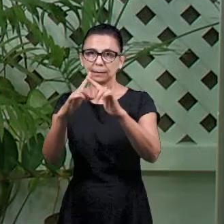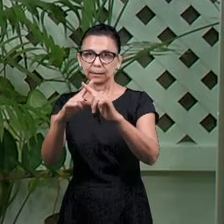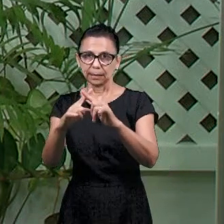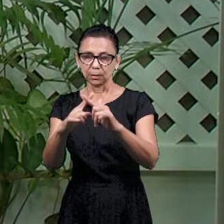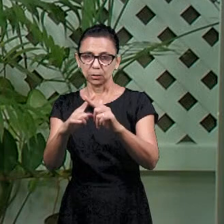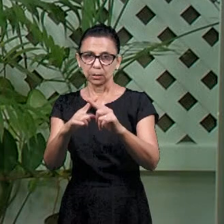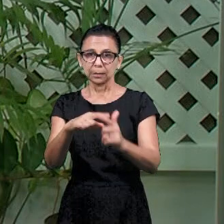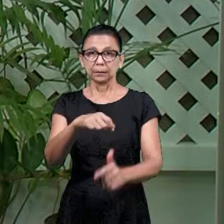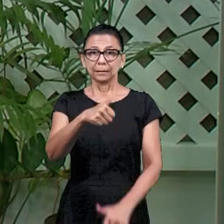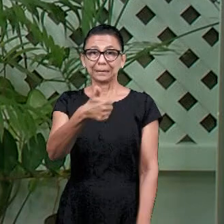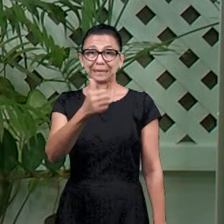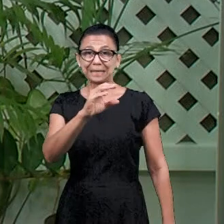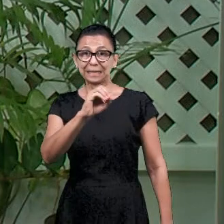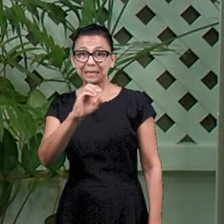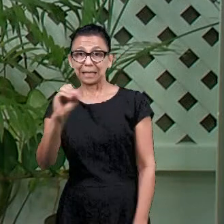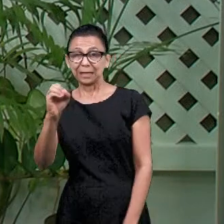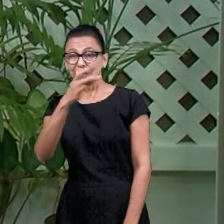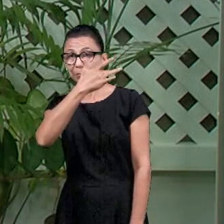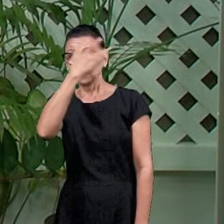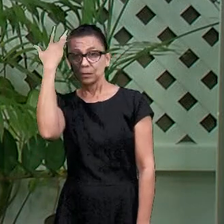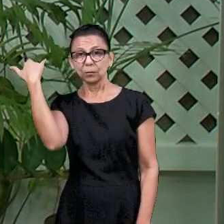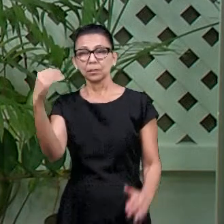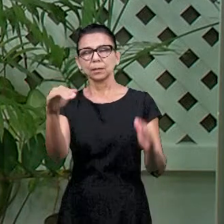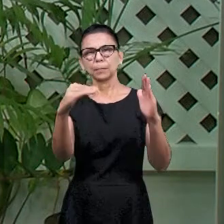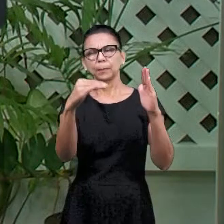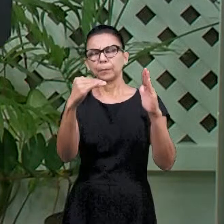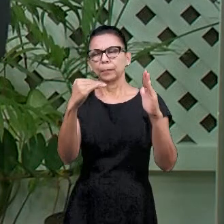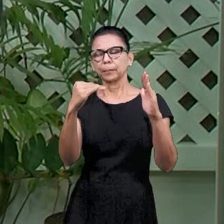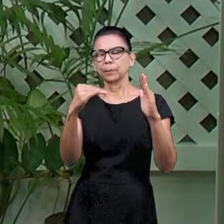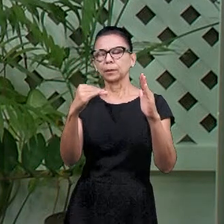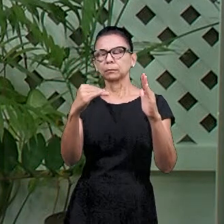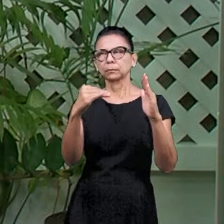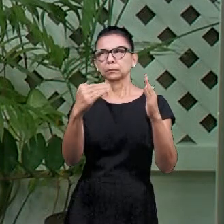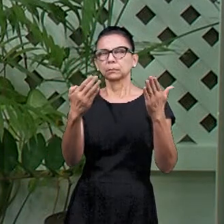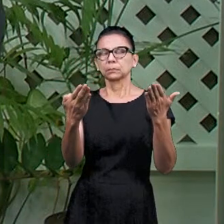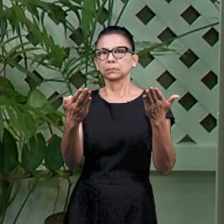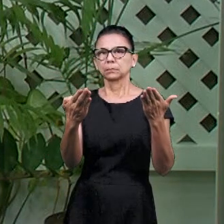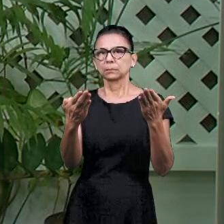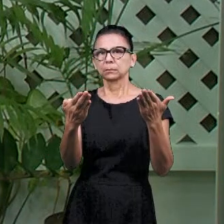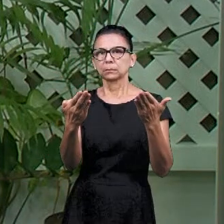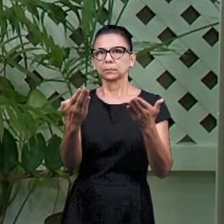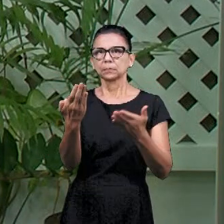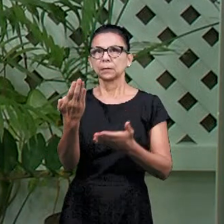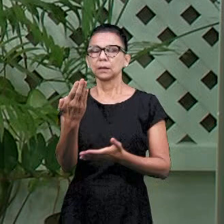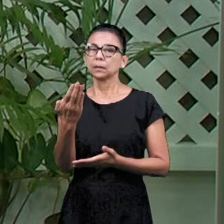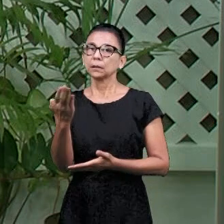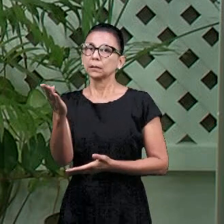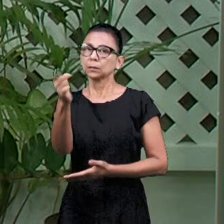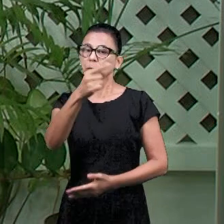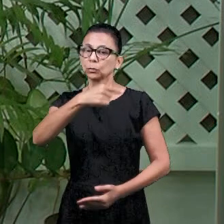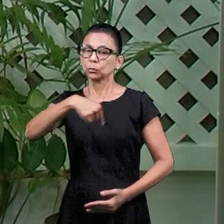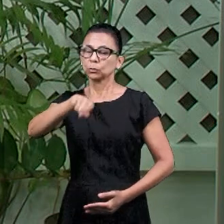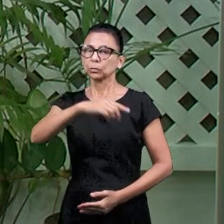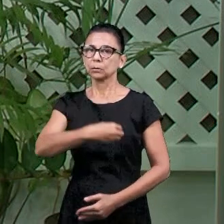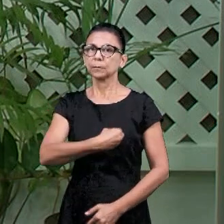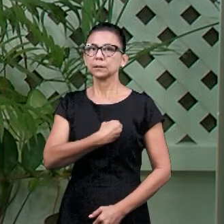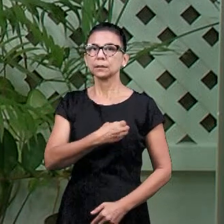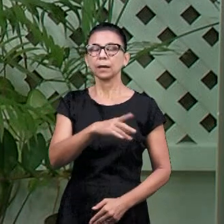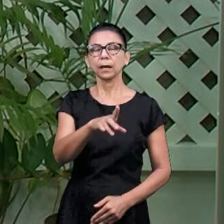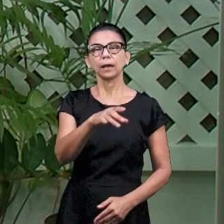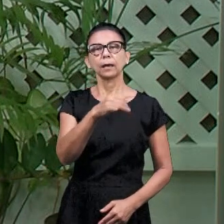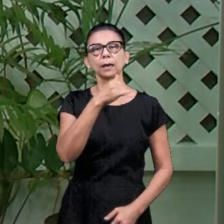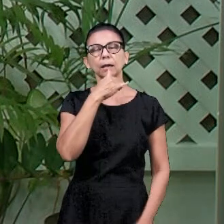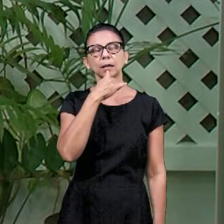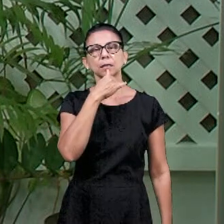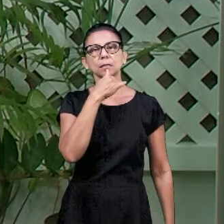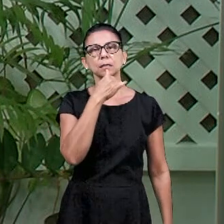au lieu d'envoyer une église, sans participation d'une église, il peut envoyer 5, mais où il y a eu la